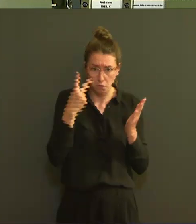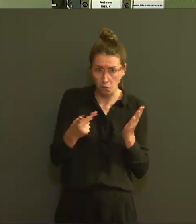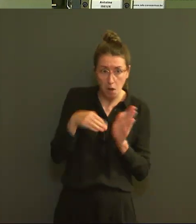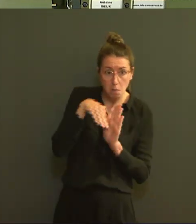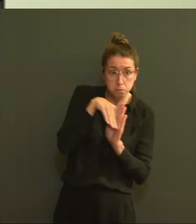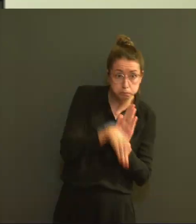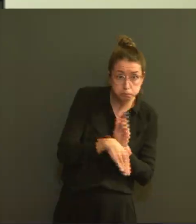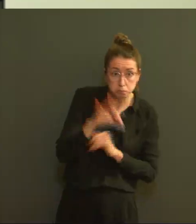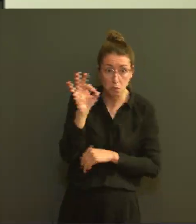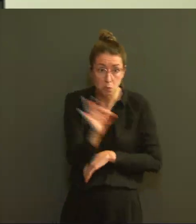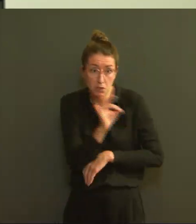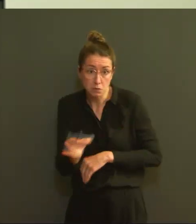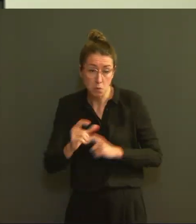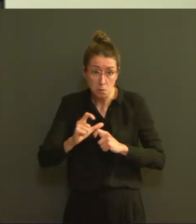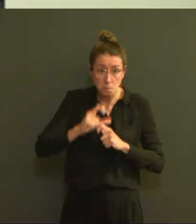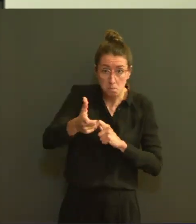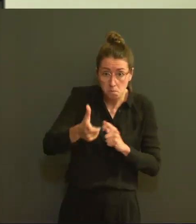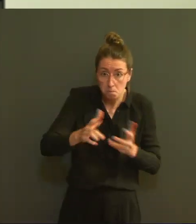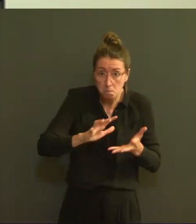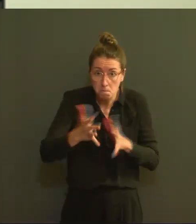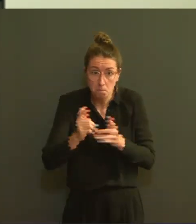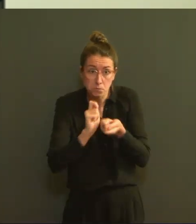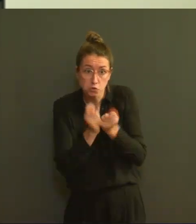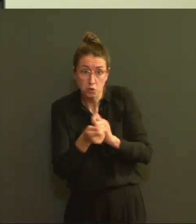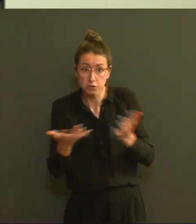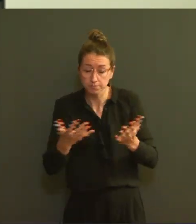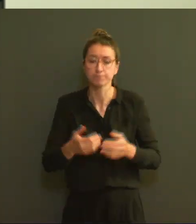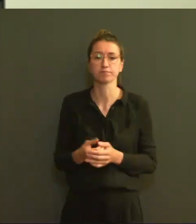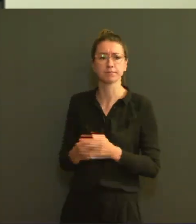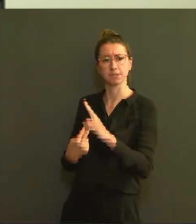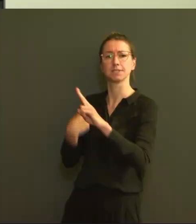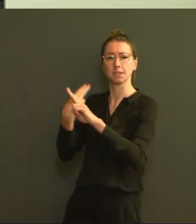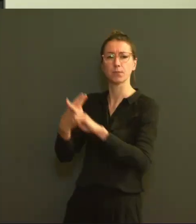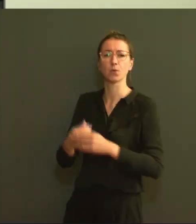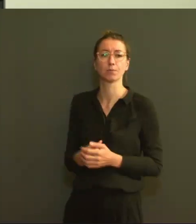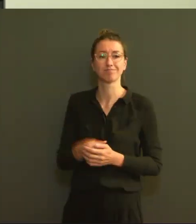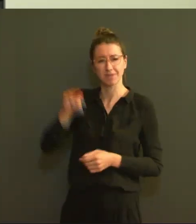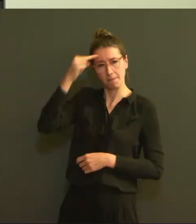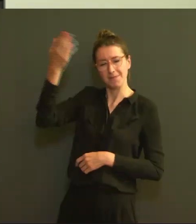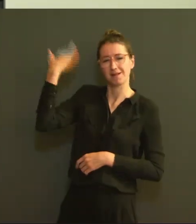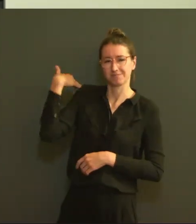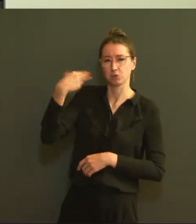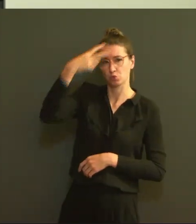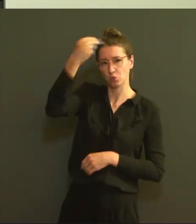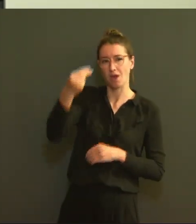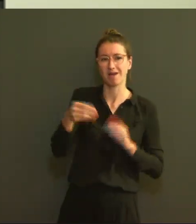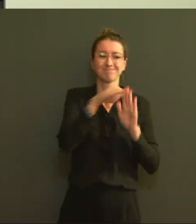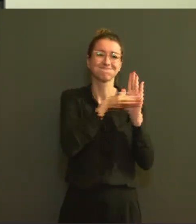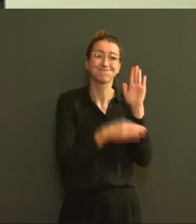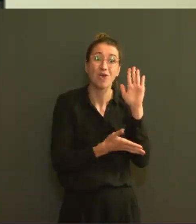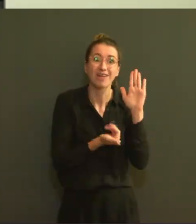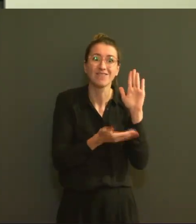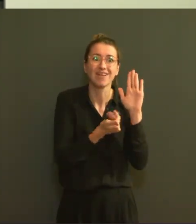Alors, des mesures ont été prises parce que lorsqu'on a levé les principales mesures au mois de juin, les contacts se sont refaits. On a cru que le virus